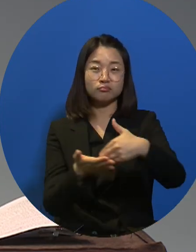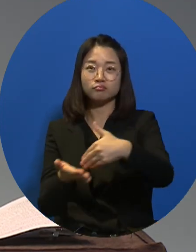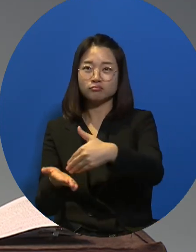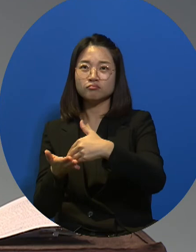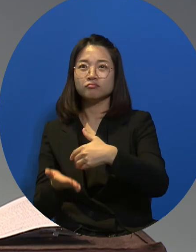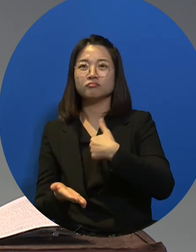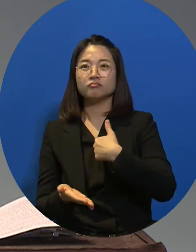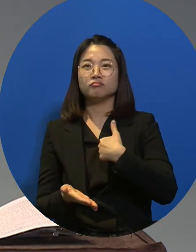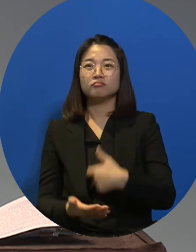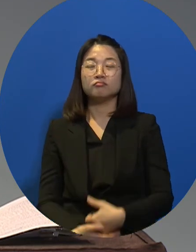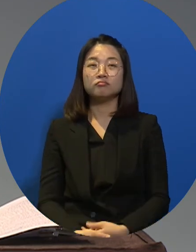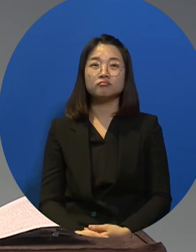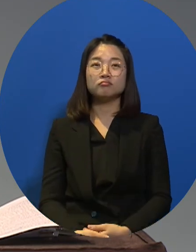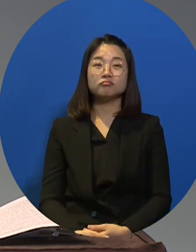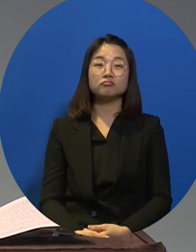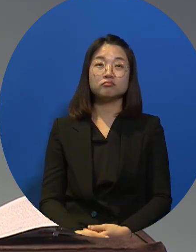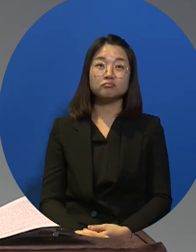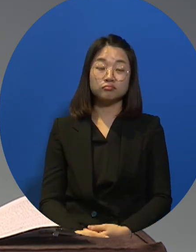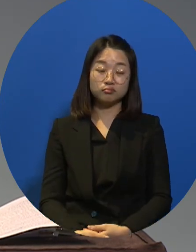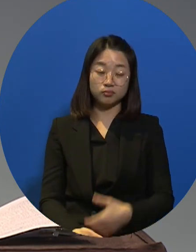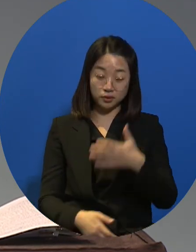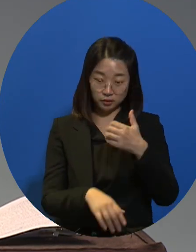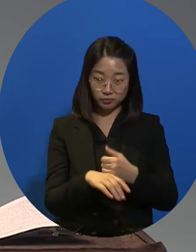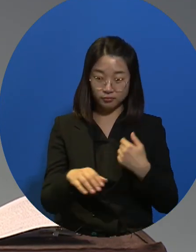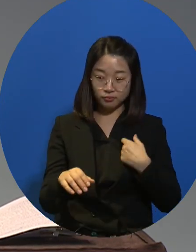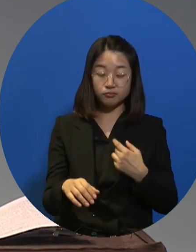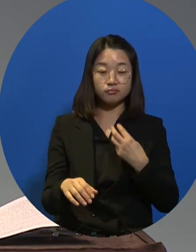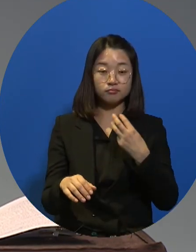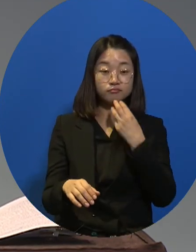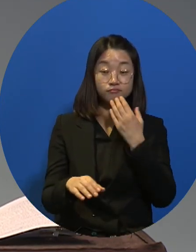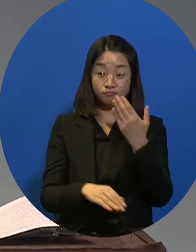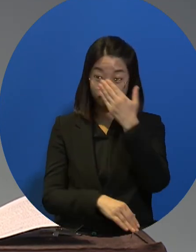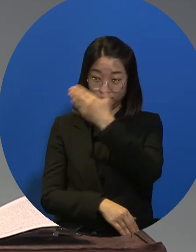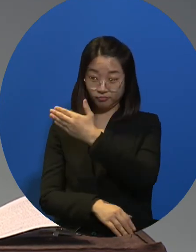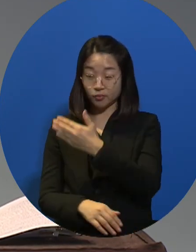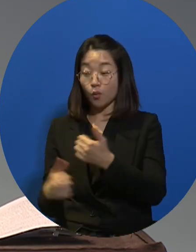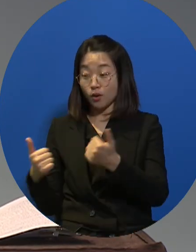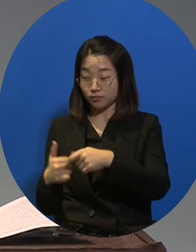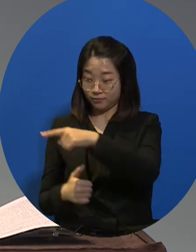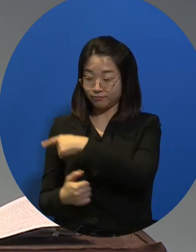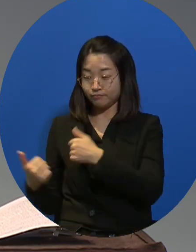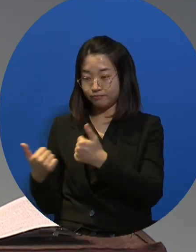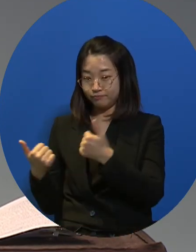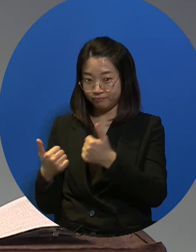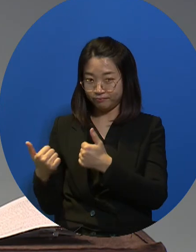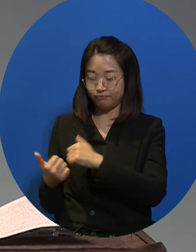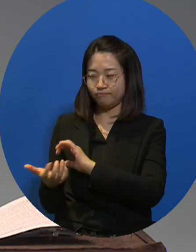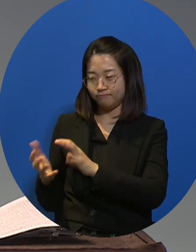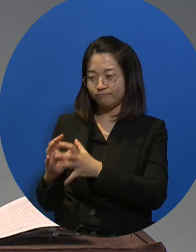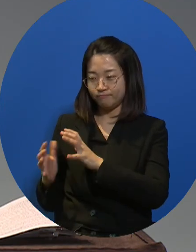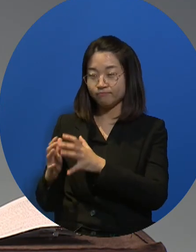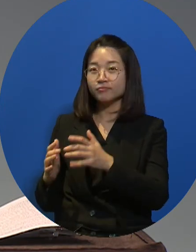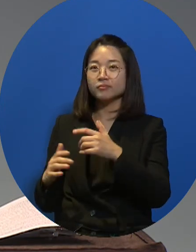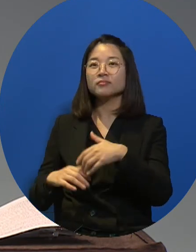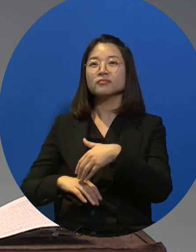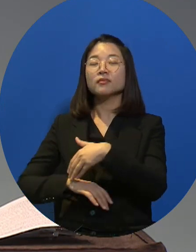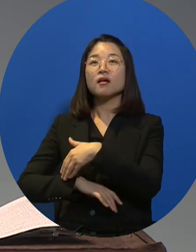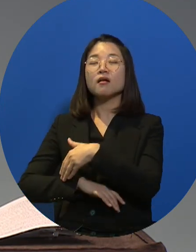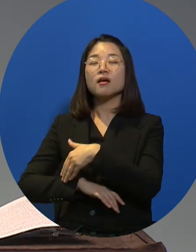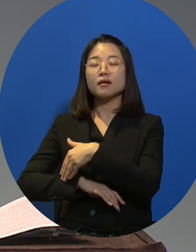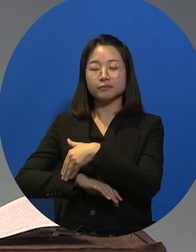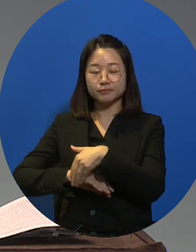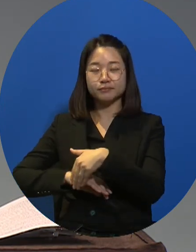의견들을 모아서 제가 돌아가서 전달을 하고 또 심도 있는 논의가 이어갈 수